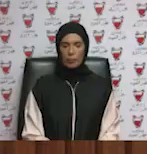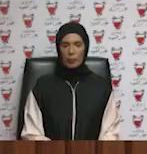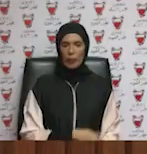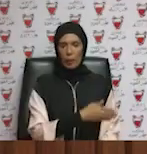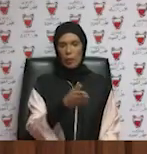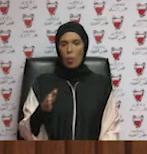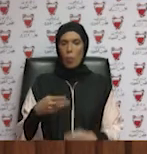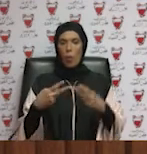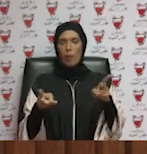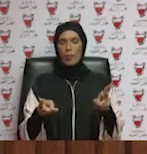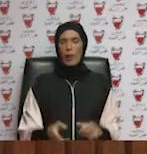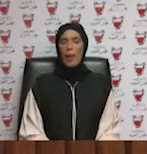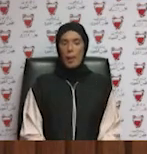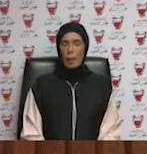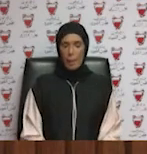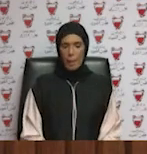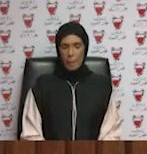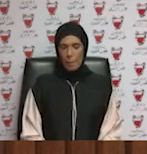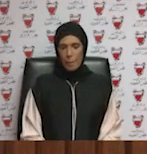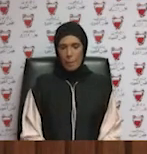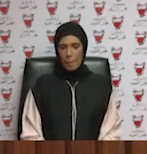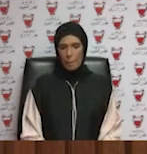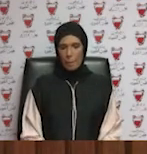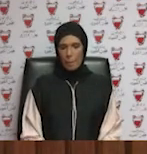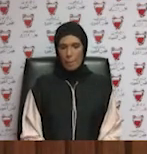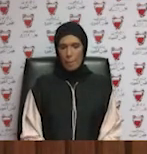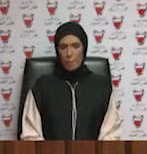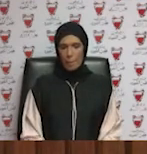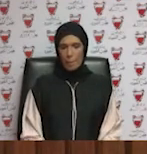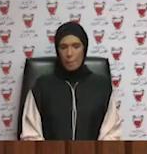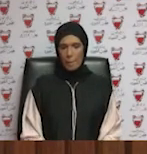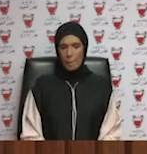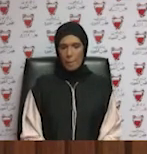أغلبية موافقة. شكرا.